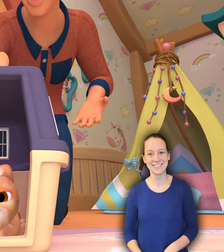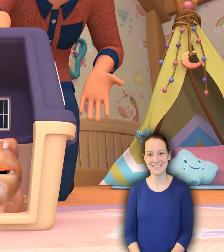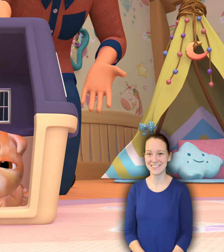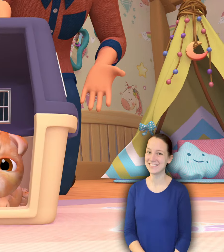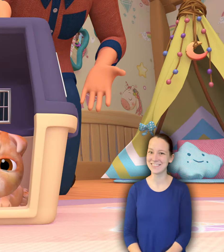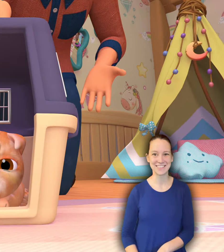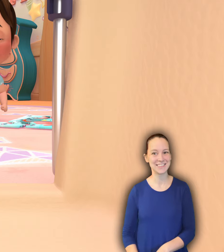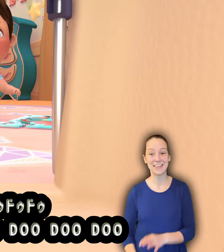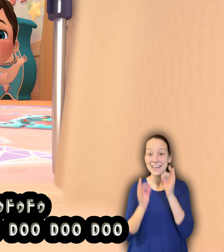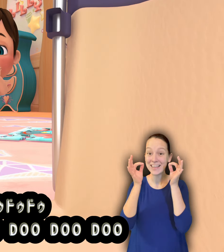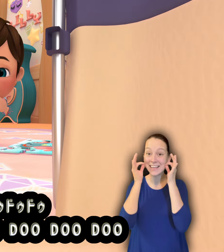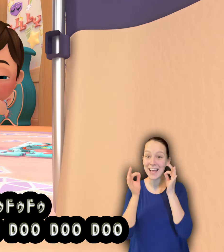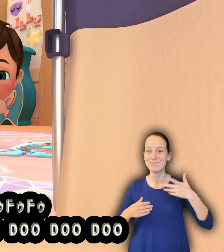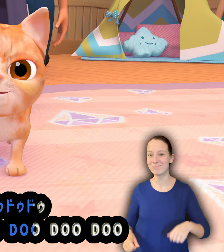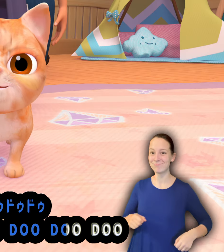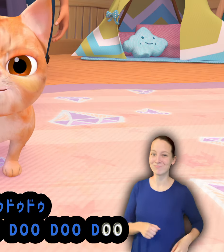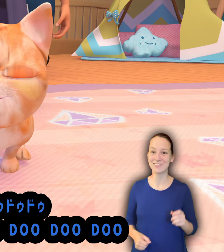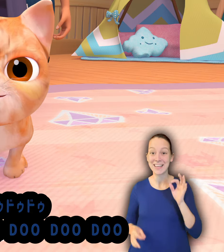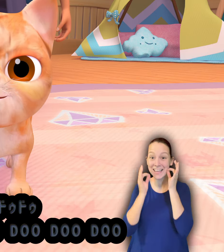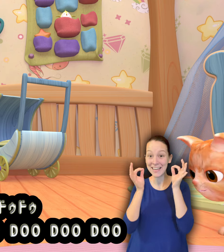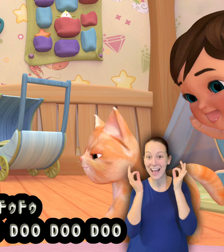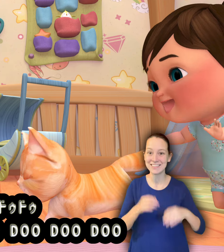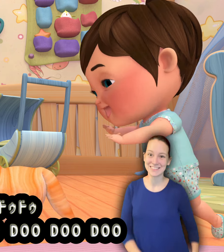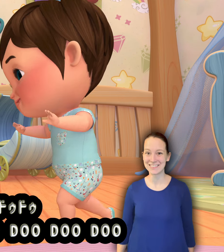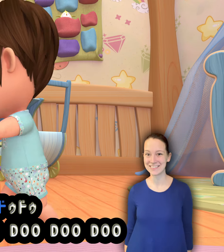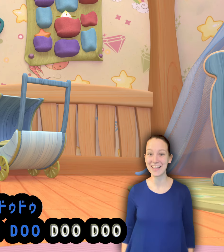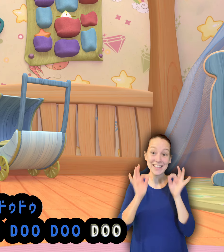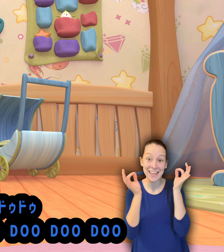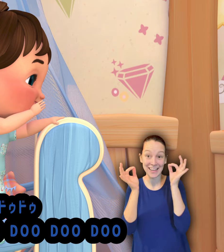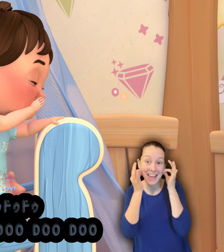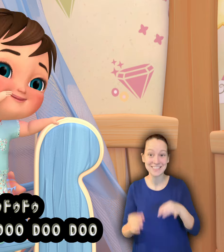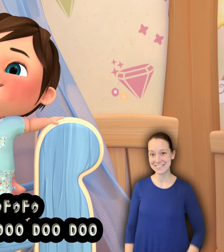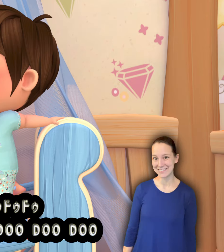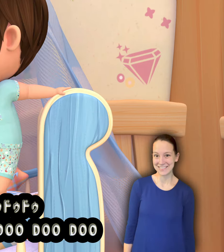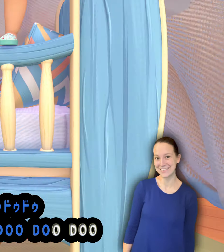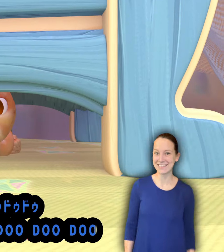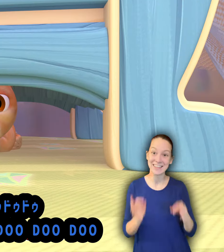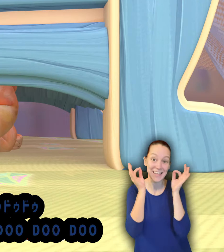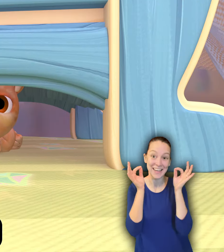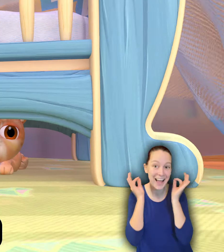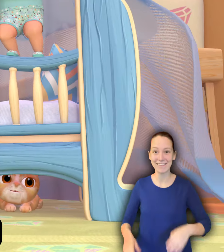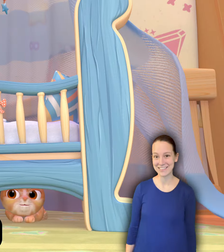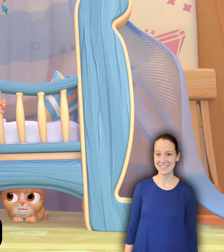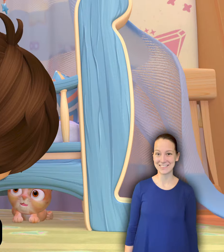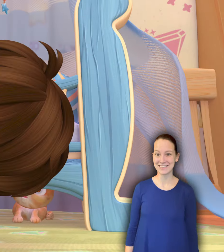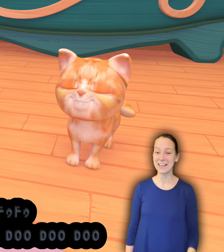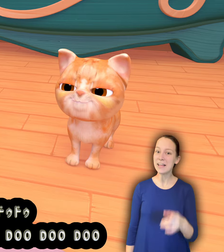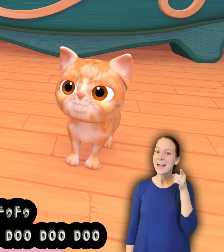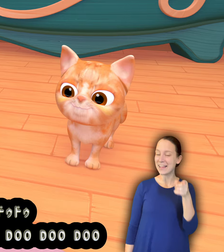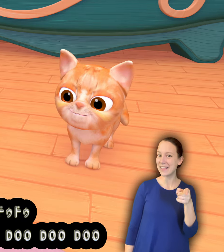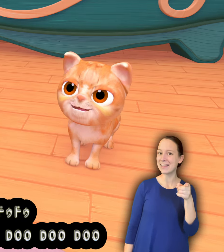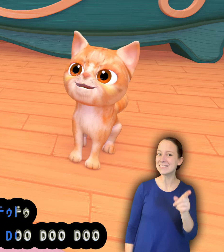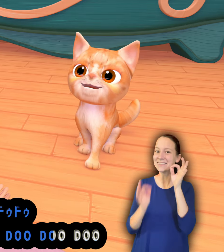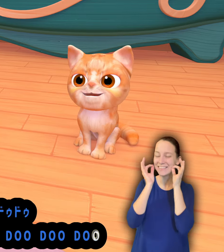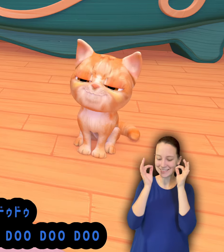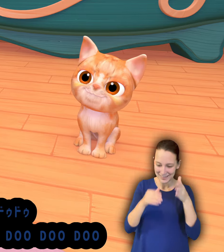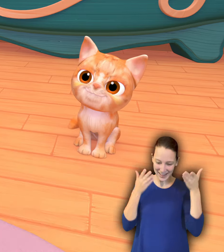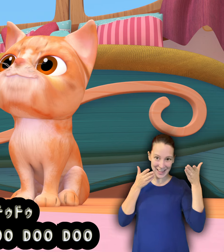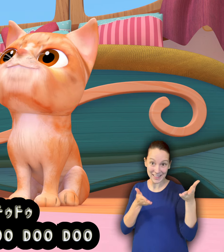are猫ちゃんトゥねちゃんちゃんトゥ猫ちゃん帽子